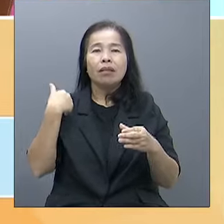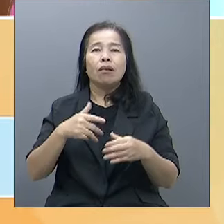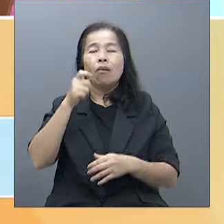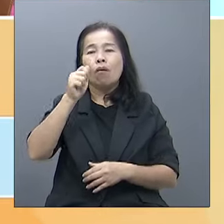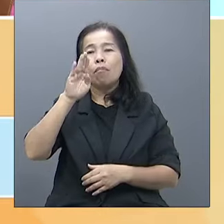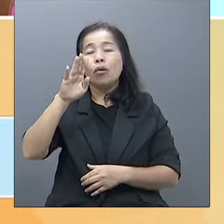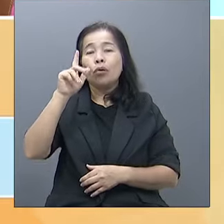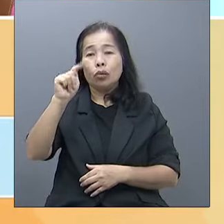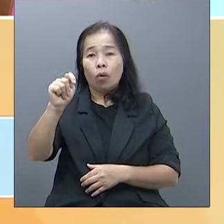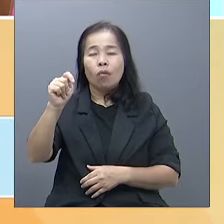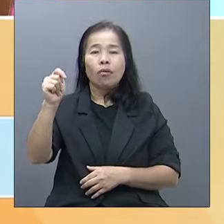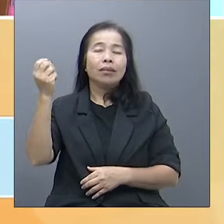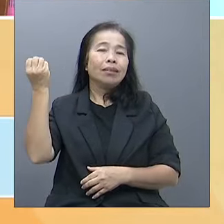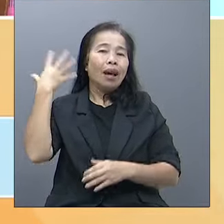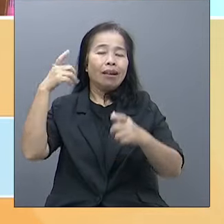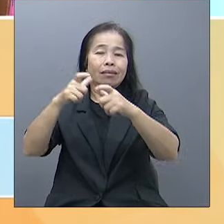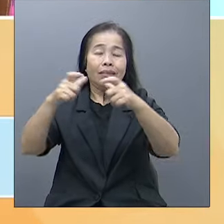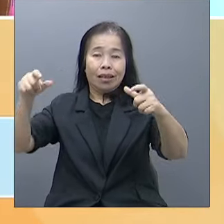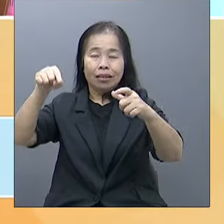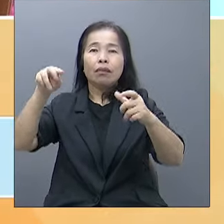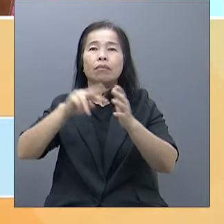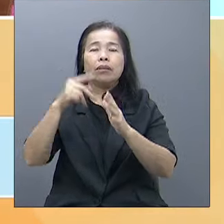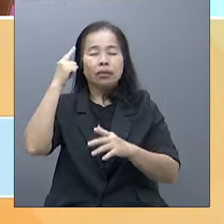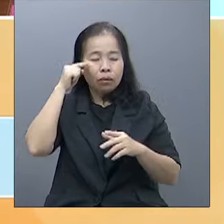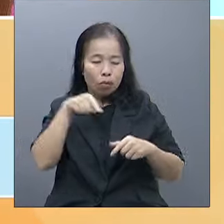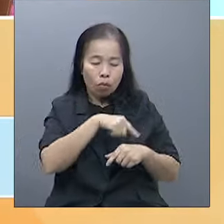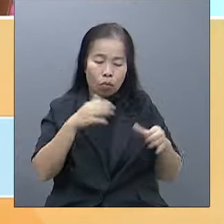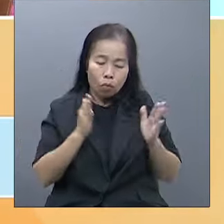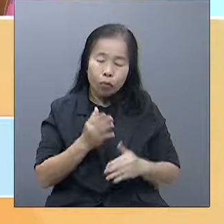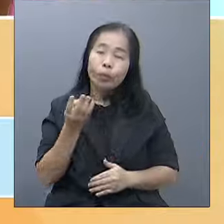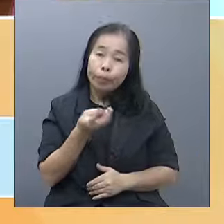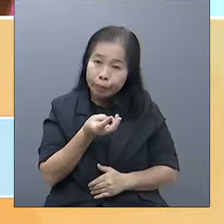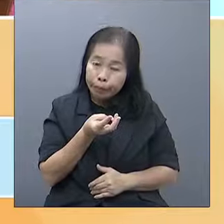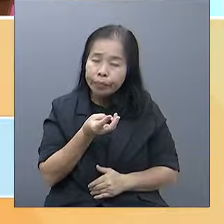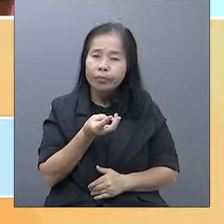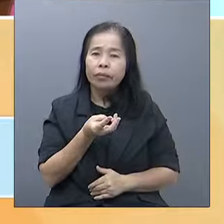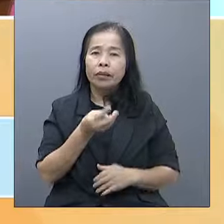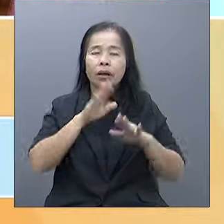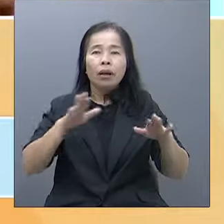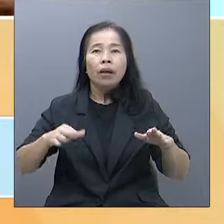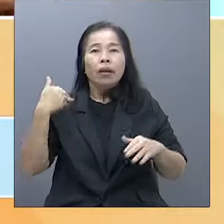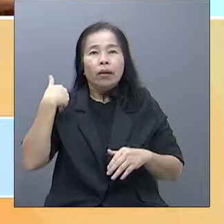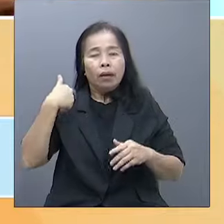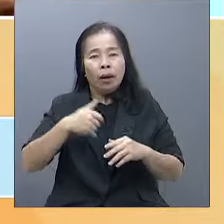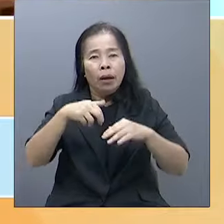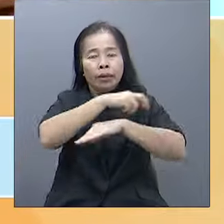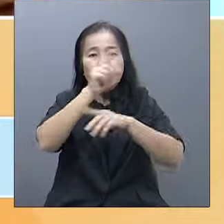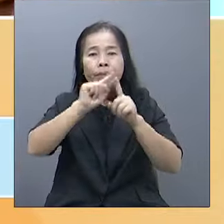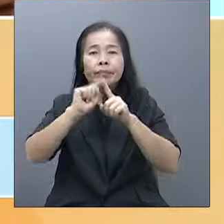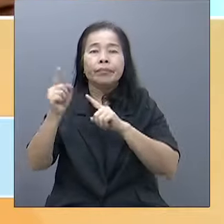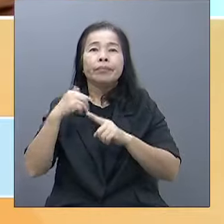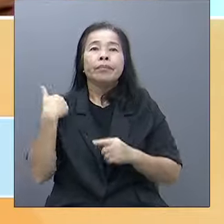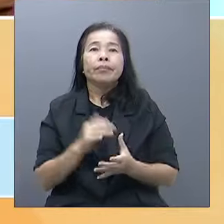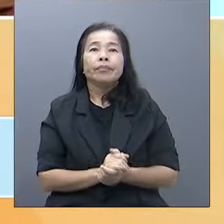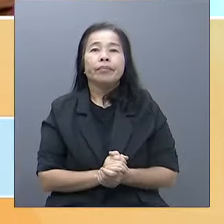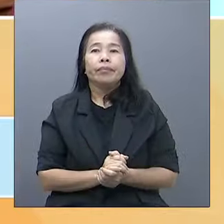ราลองนึกถึงภาพคนบนดอยอยู่บนเขาซึ่งเด็กก็ต้องเดินทางลงเขาซึ่งอันนั้นจัดการยากมากขึ้นอีกถ้าไม่ก